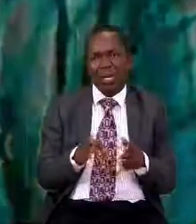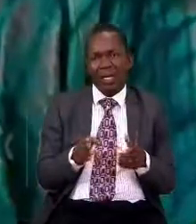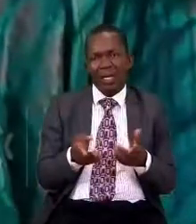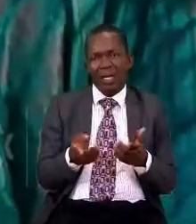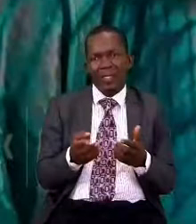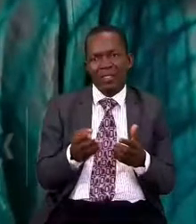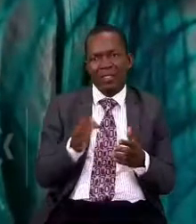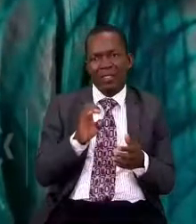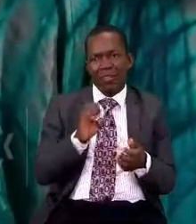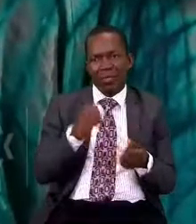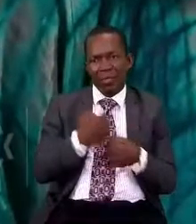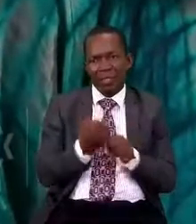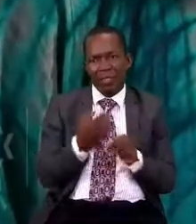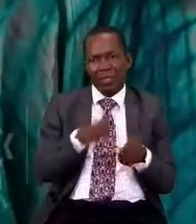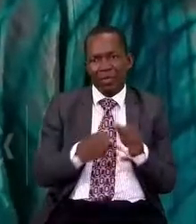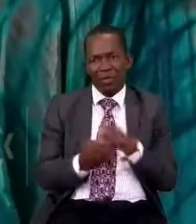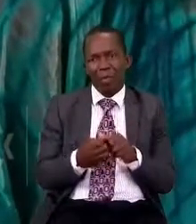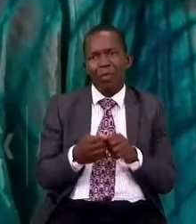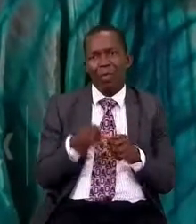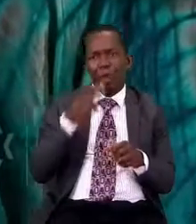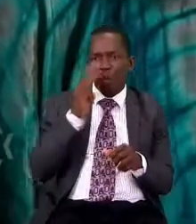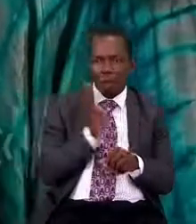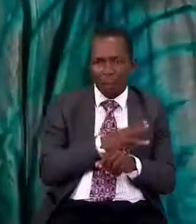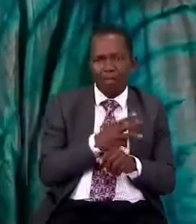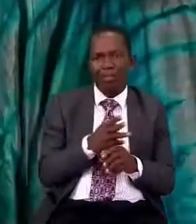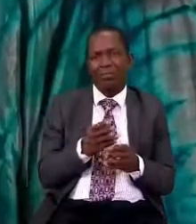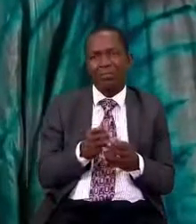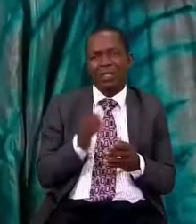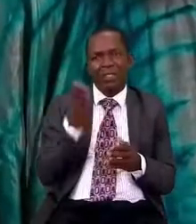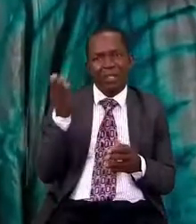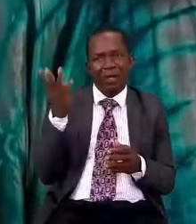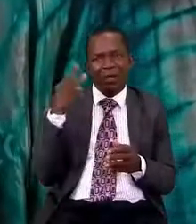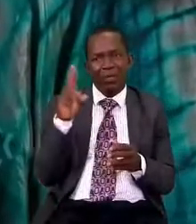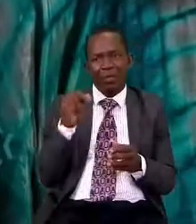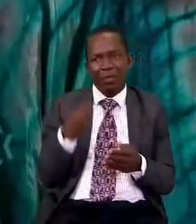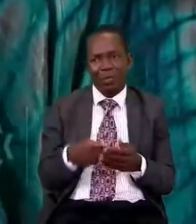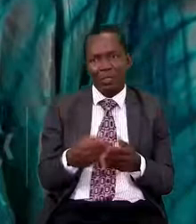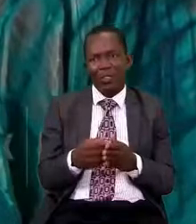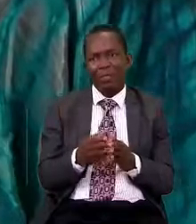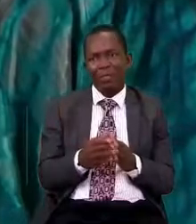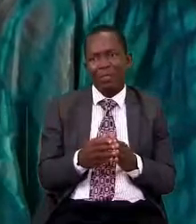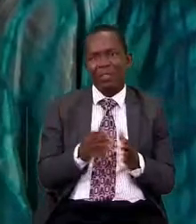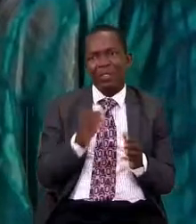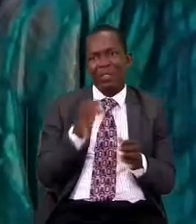mon cousin, qui est aussi un médecin, il a dit